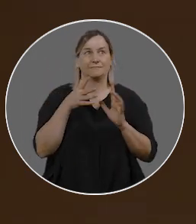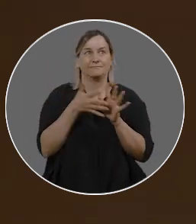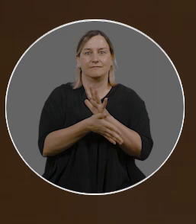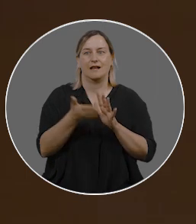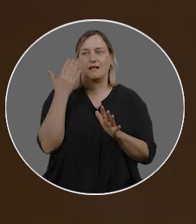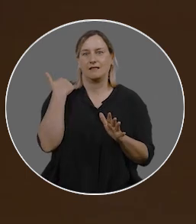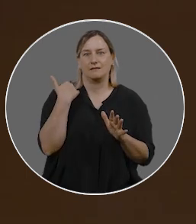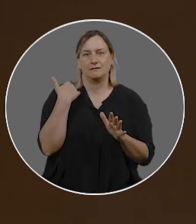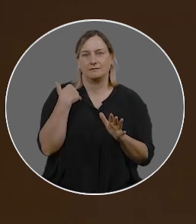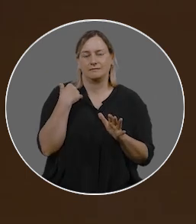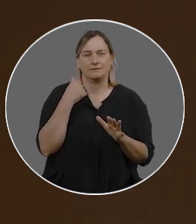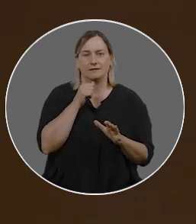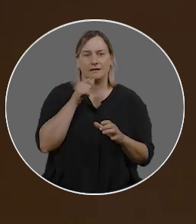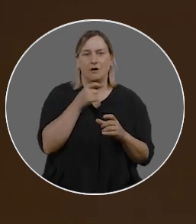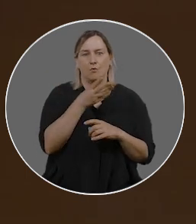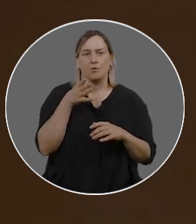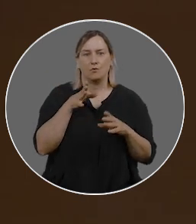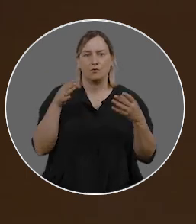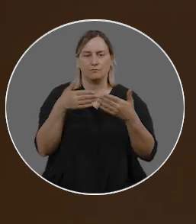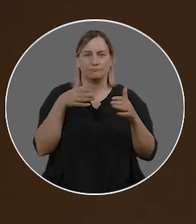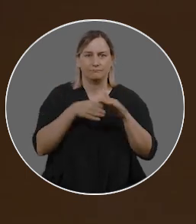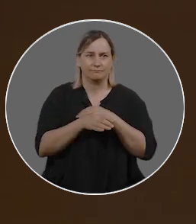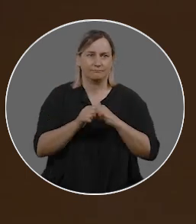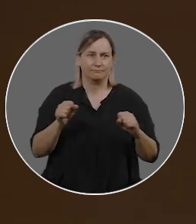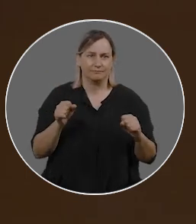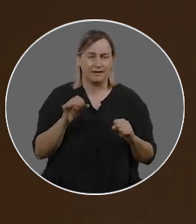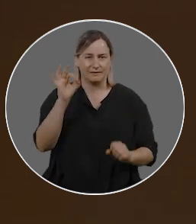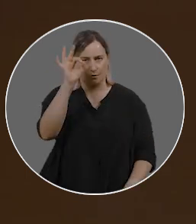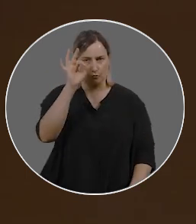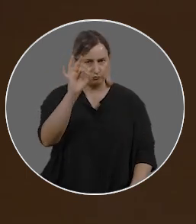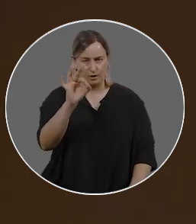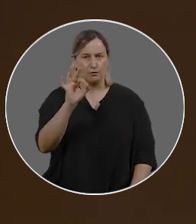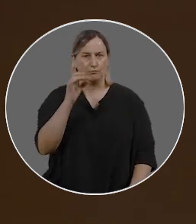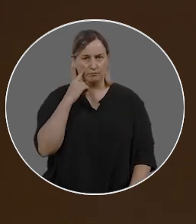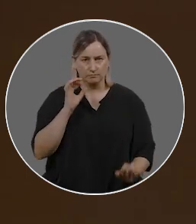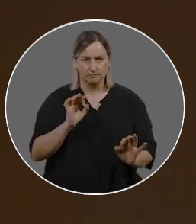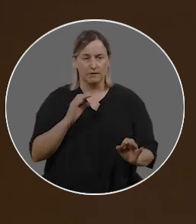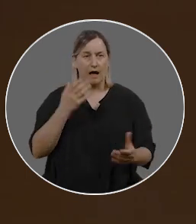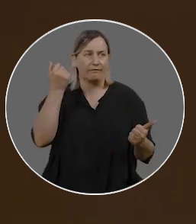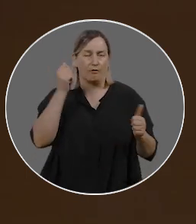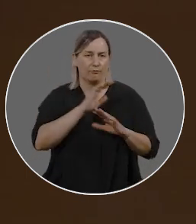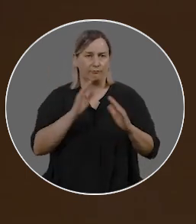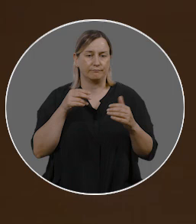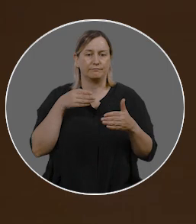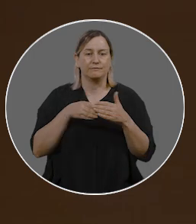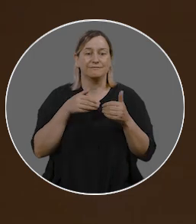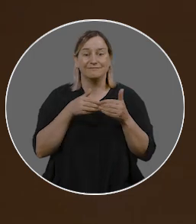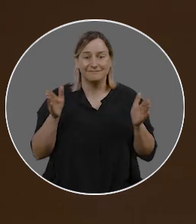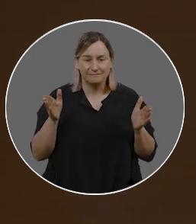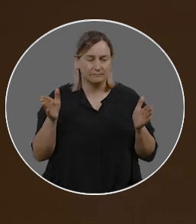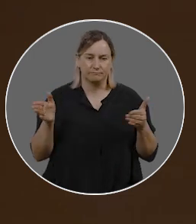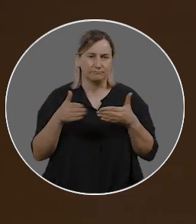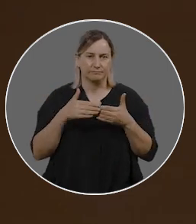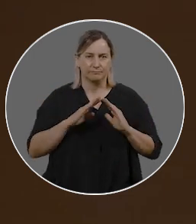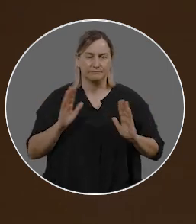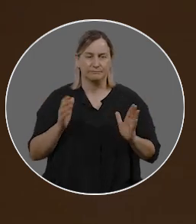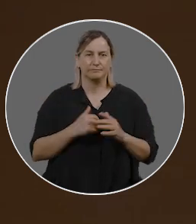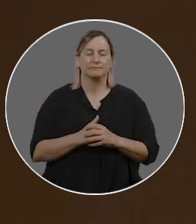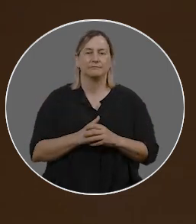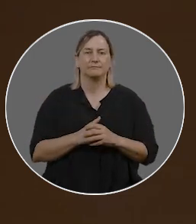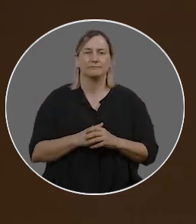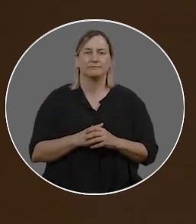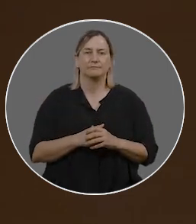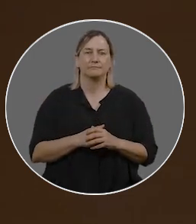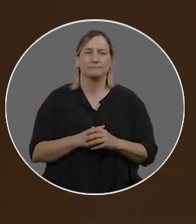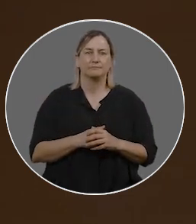abans entraves en segons quins llocs i deies, no, no, o sigui, zero, zero, ja està, adéu, i tancaves, no? A veure, jo